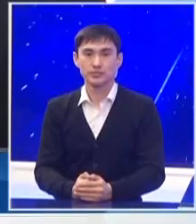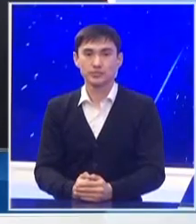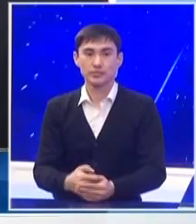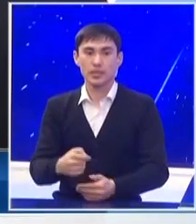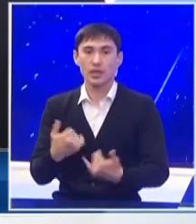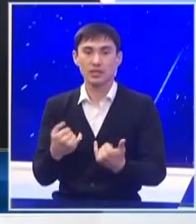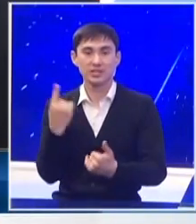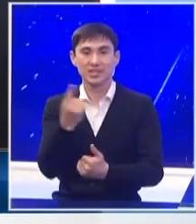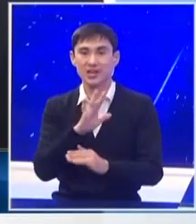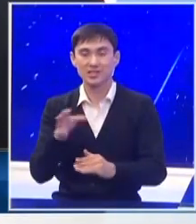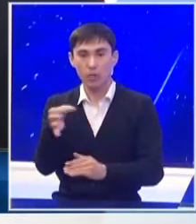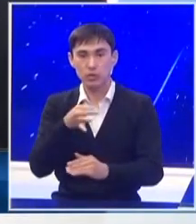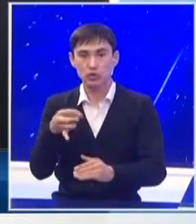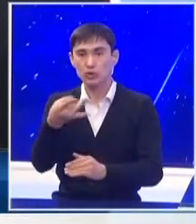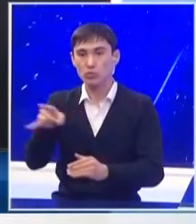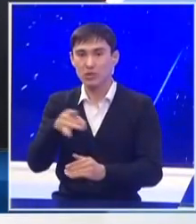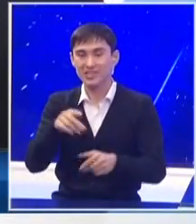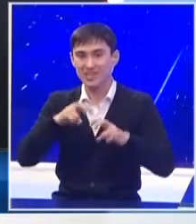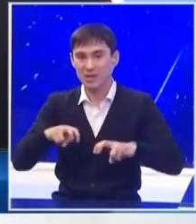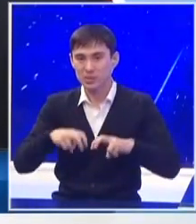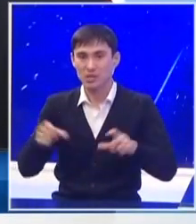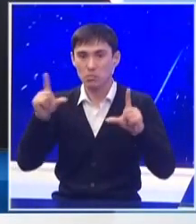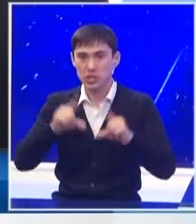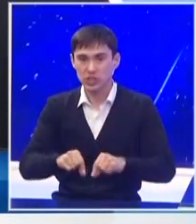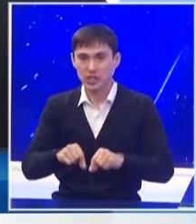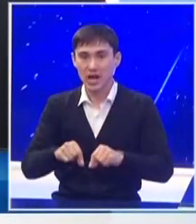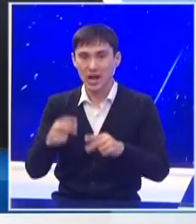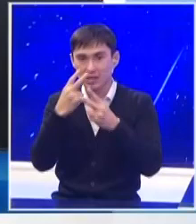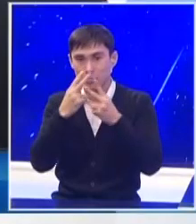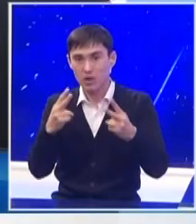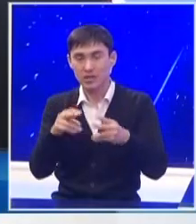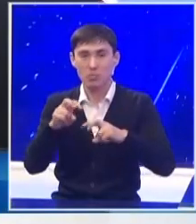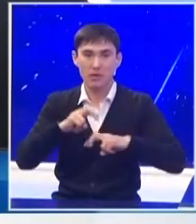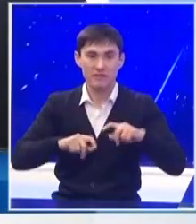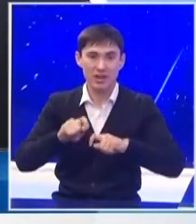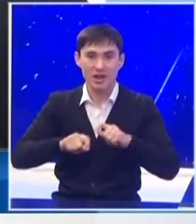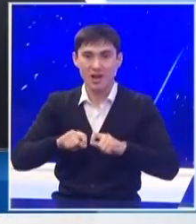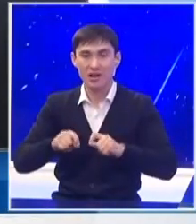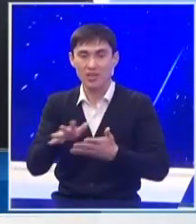Уже не раз областные и даже республиканские комиссии приезжали, осматривали, проверяли на